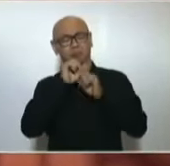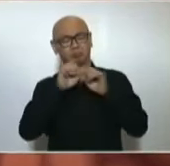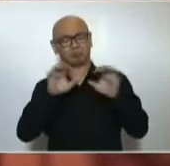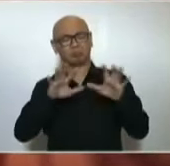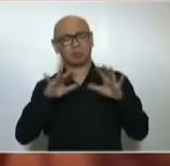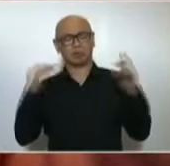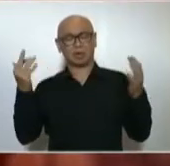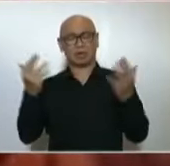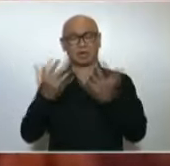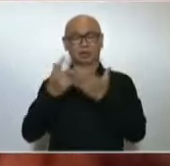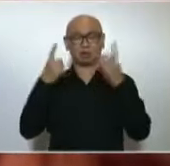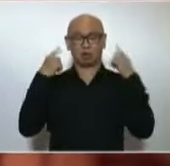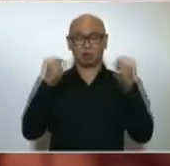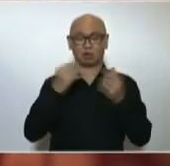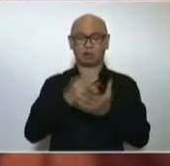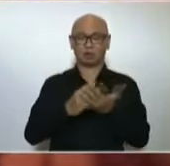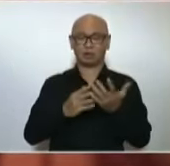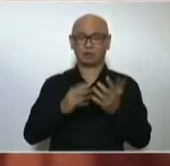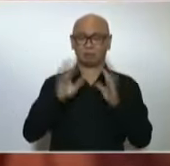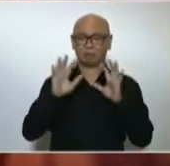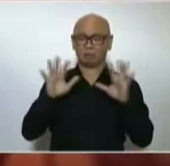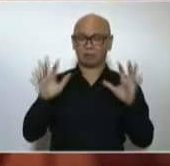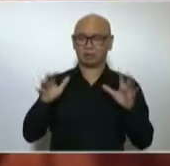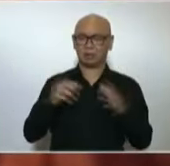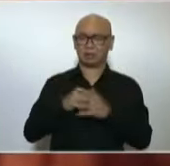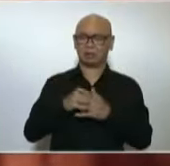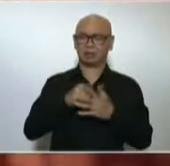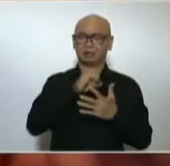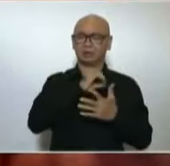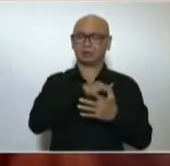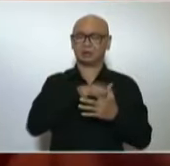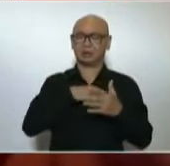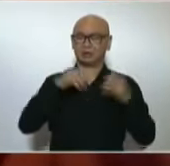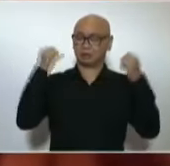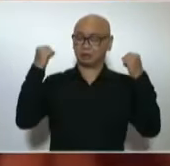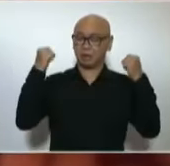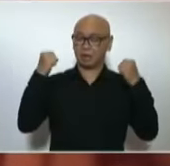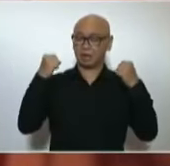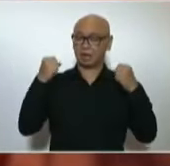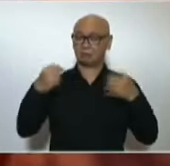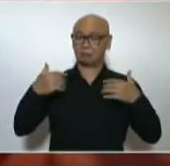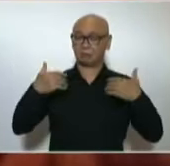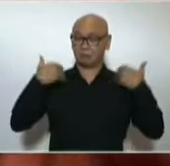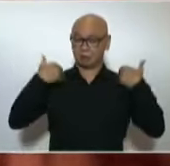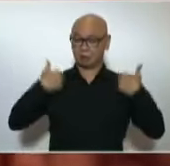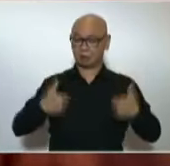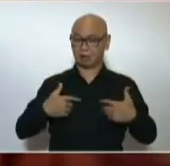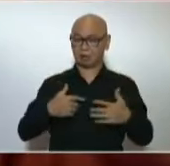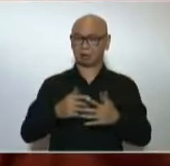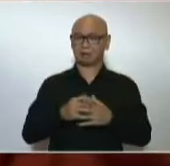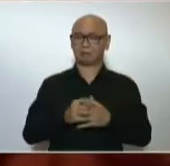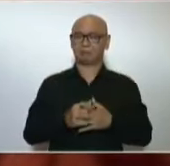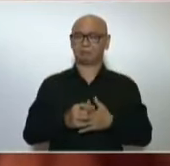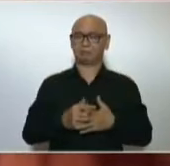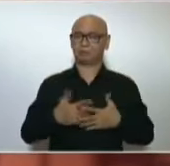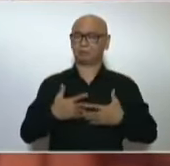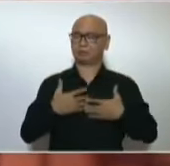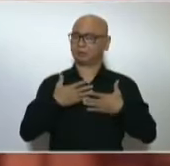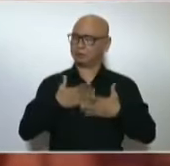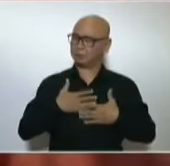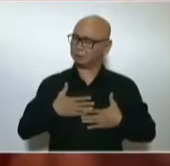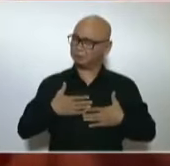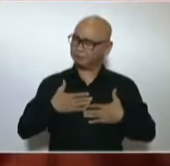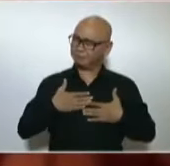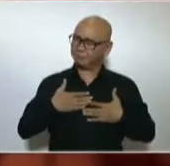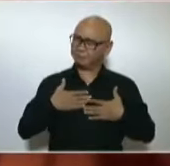masyarakat Jawa Tengah akeh rezekine sehat awake tentr Atin